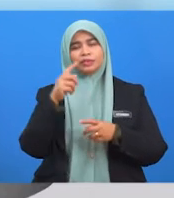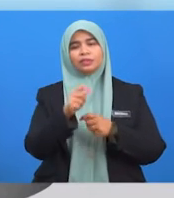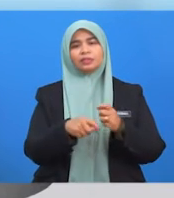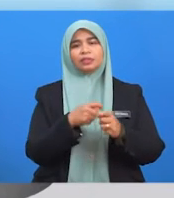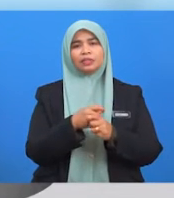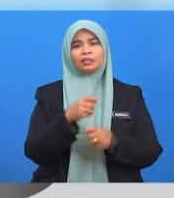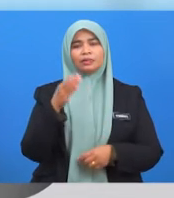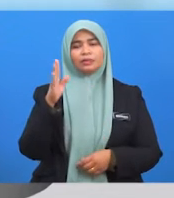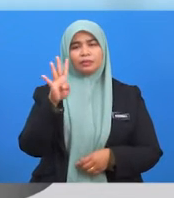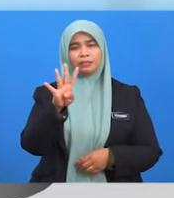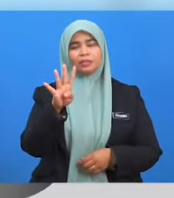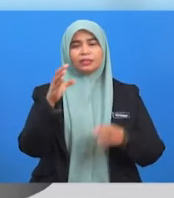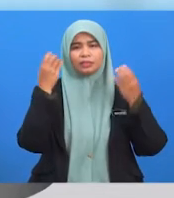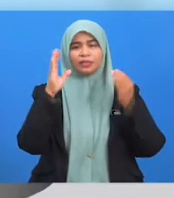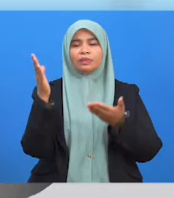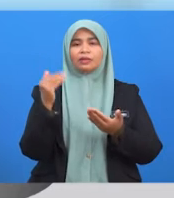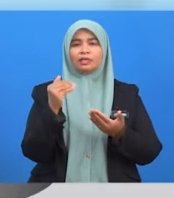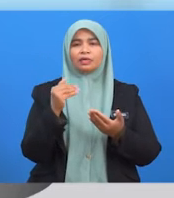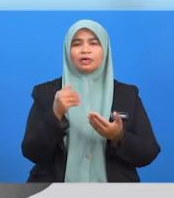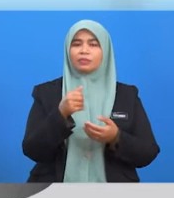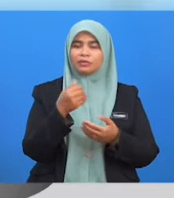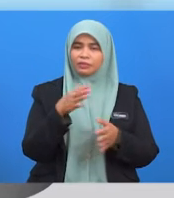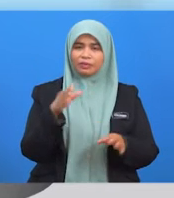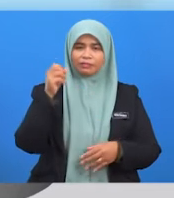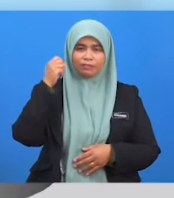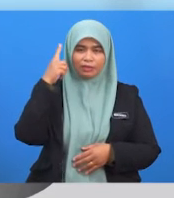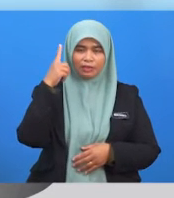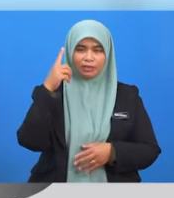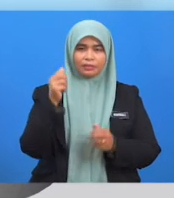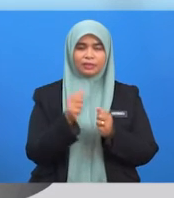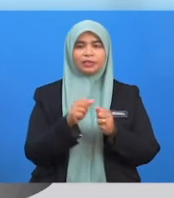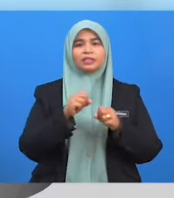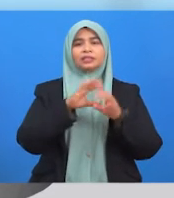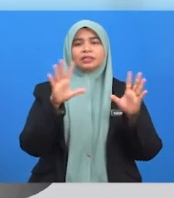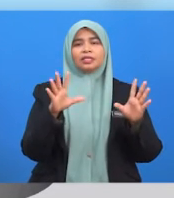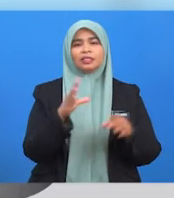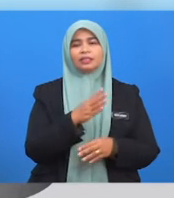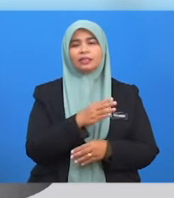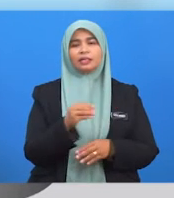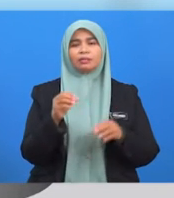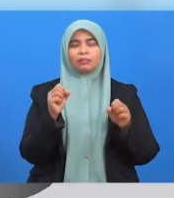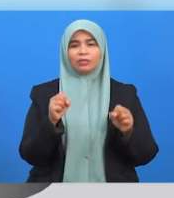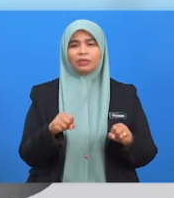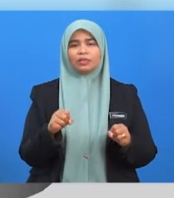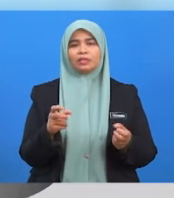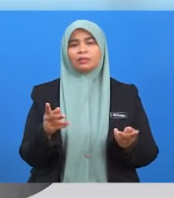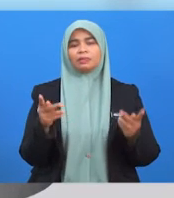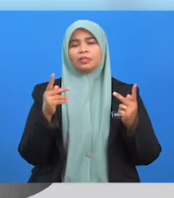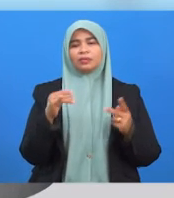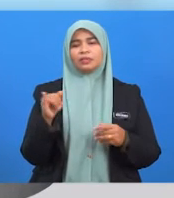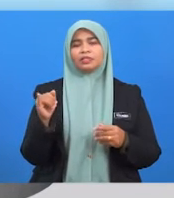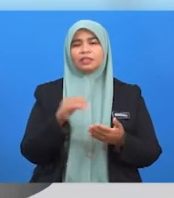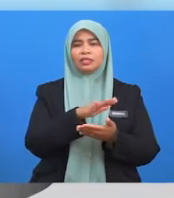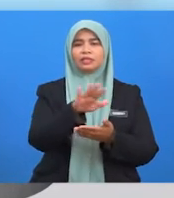4. Cikgu harap kamu telah pun faham dengan jelas dan boleh